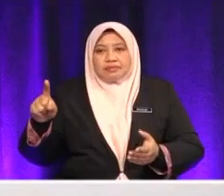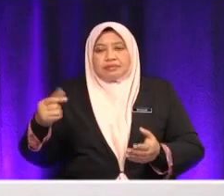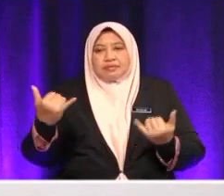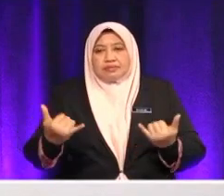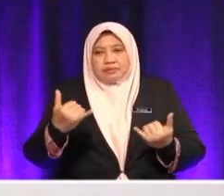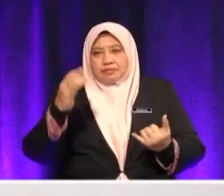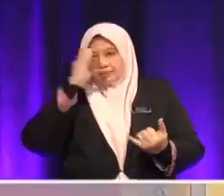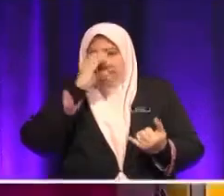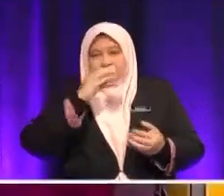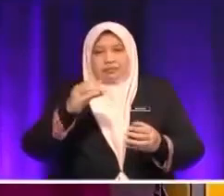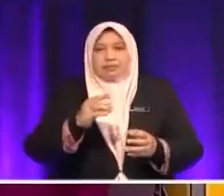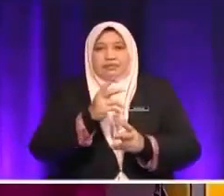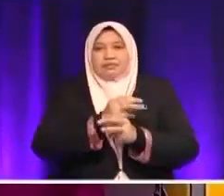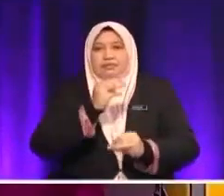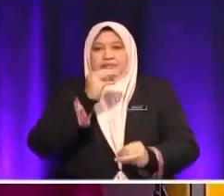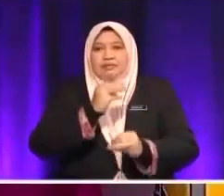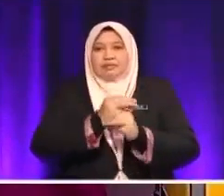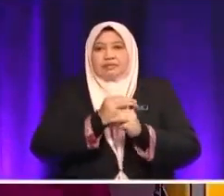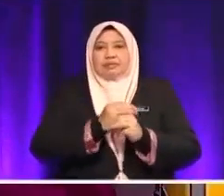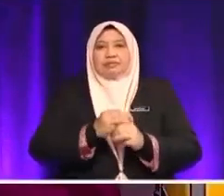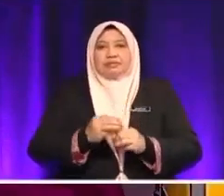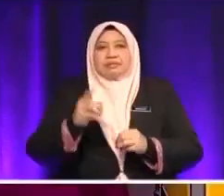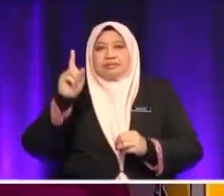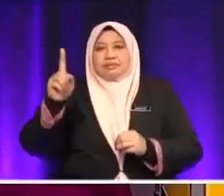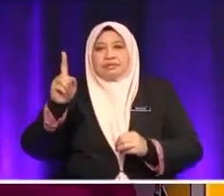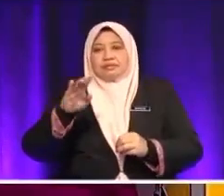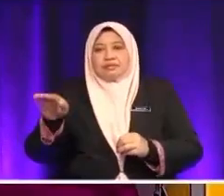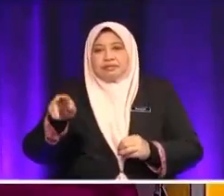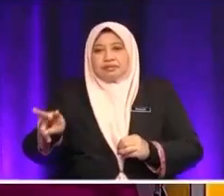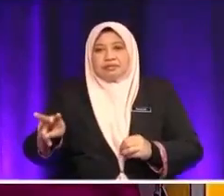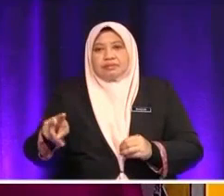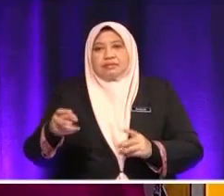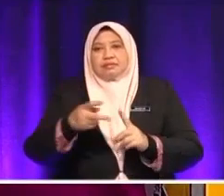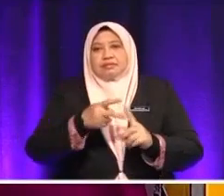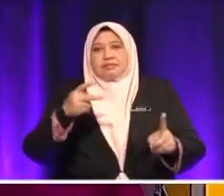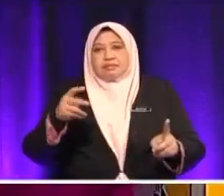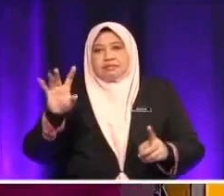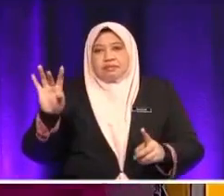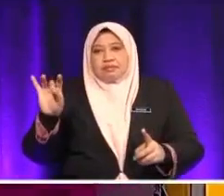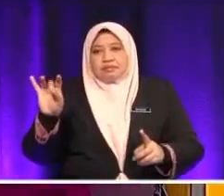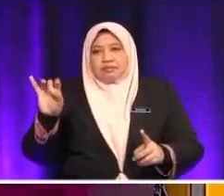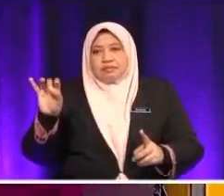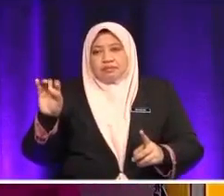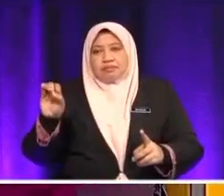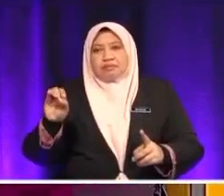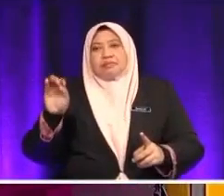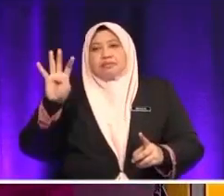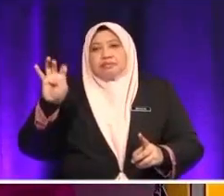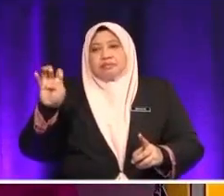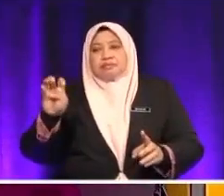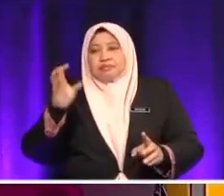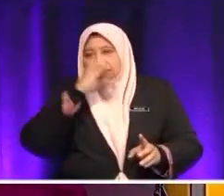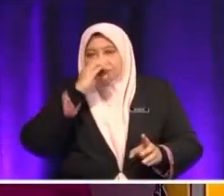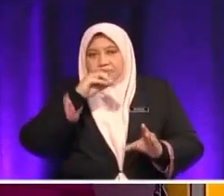cari median Oke daripada media 1/2 daripada 80 murid saya 40 Oke Di mana kedudukan